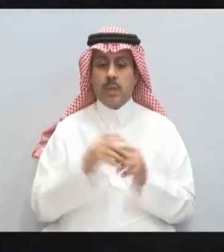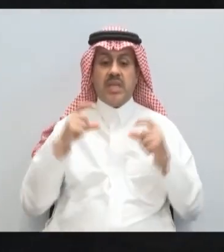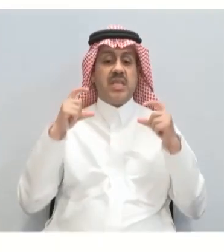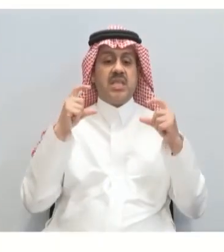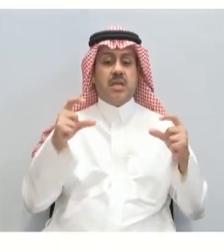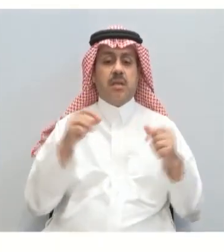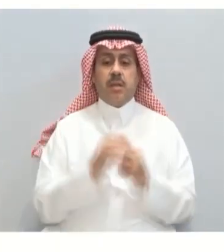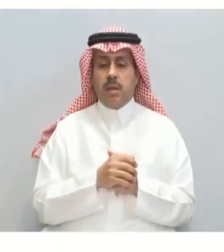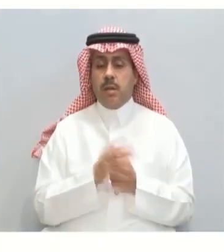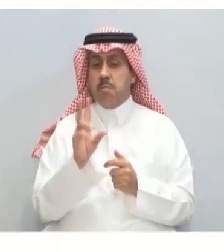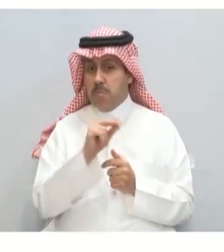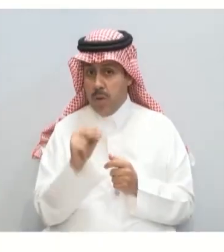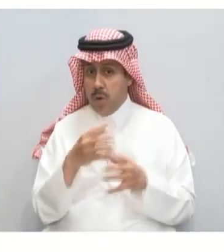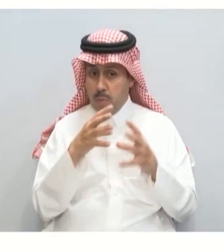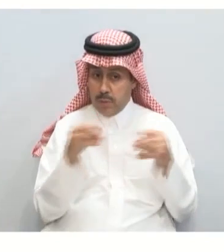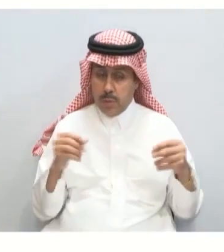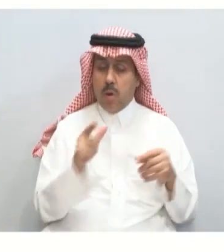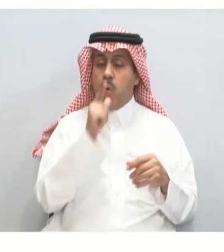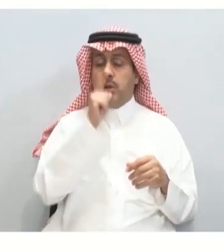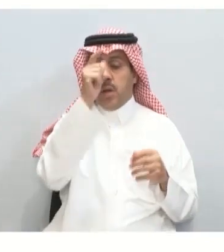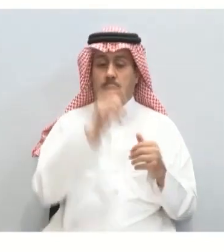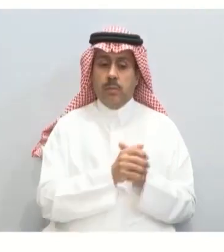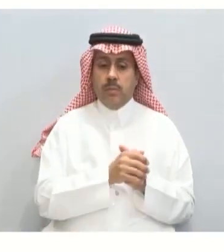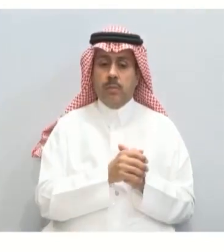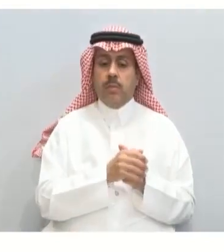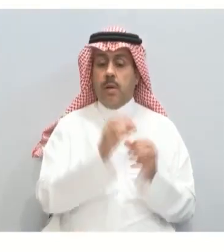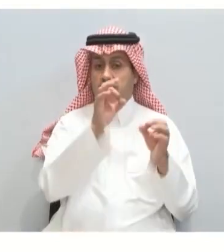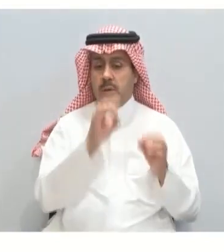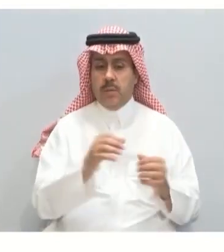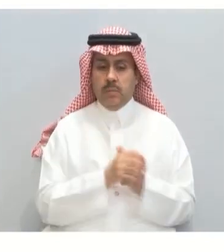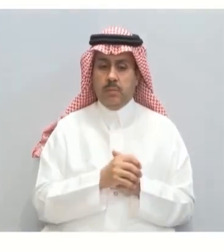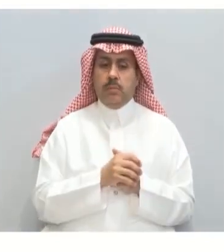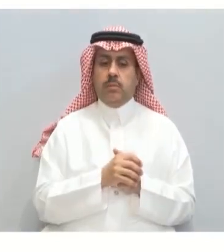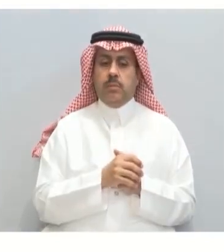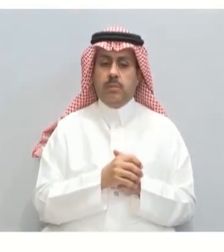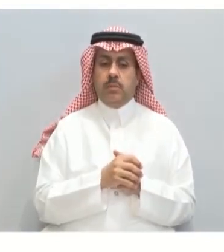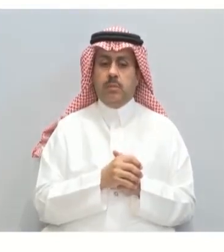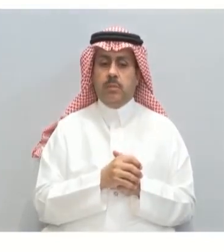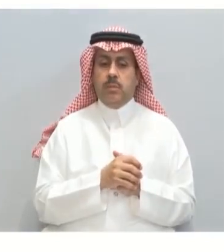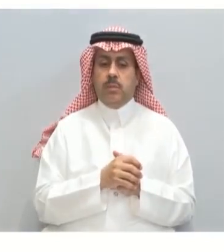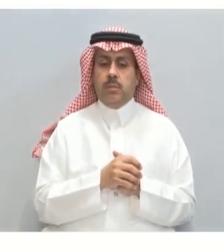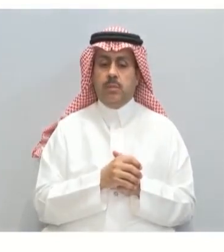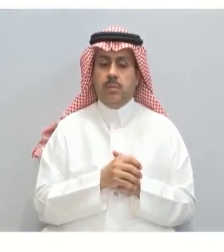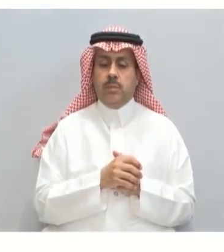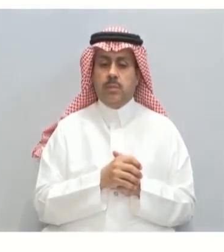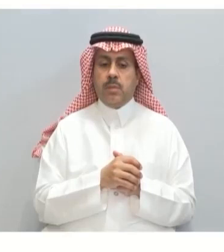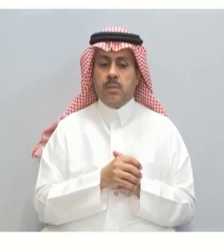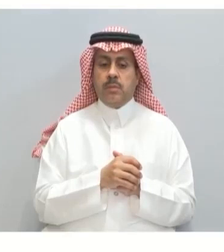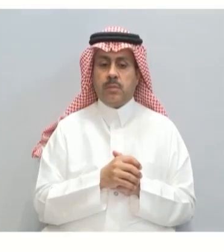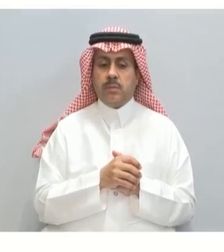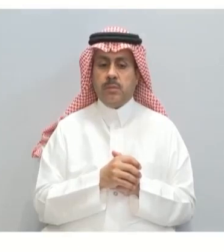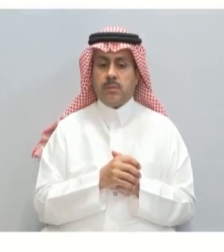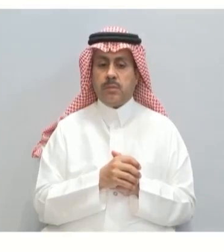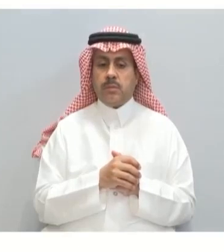هذا السؤال استدل بعض المفسرين بقوله تعالى قل ارايتم ما انزل الله لكم من رزق فجعلتم منه